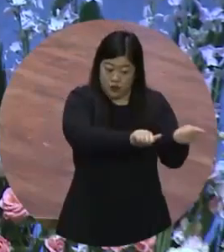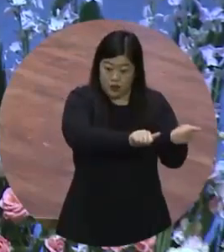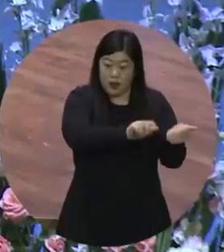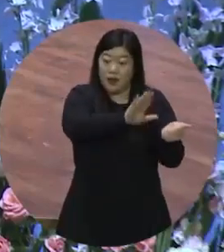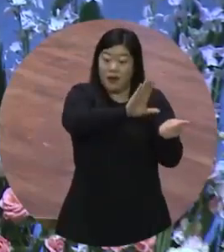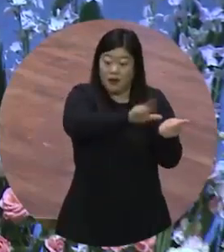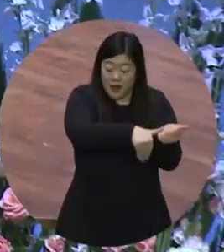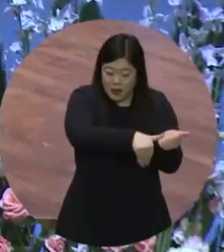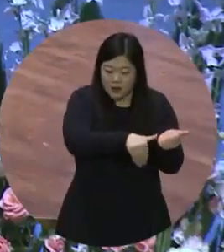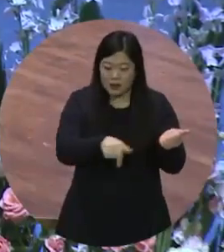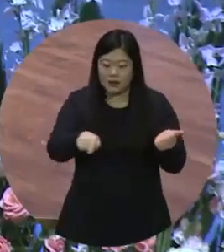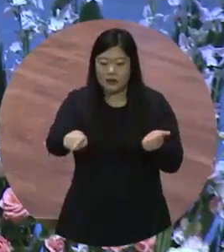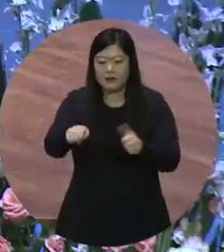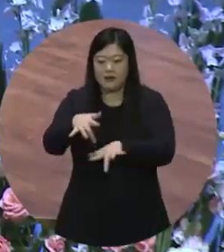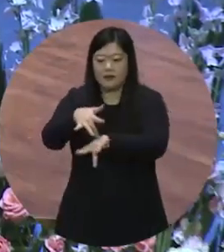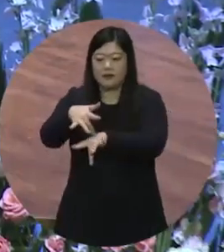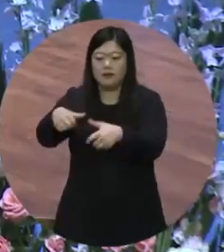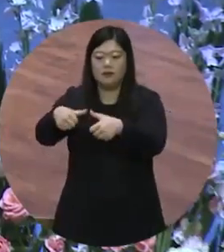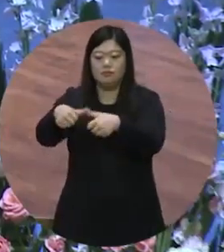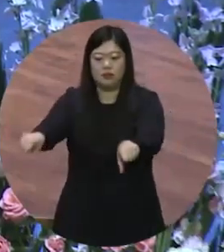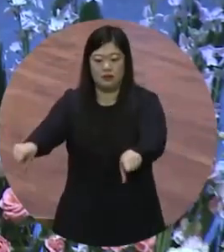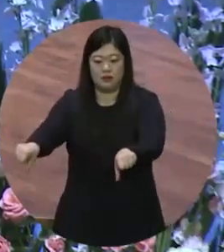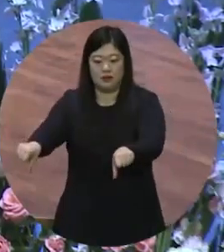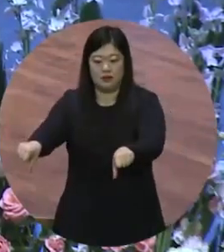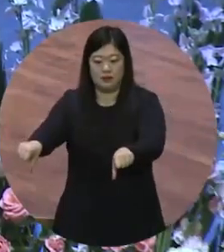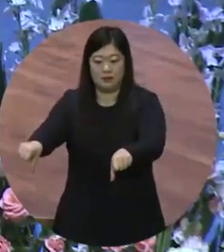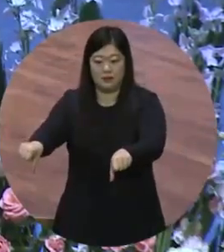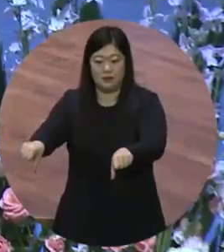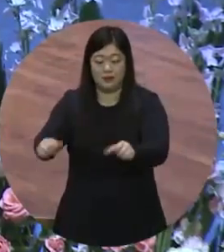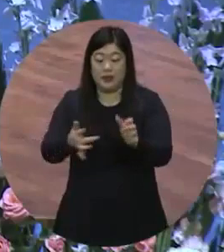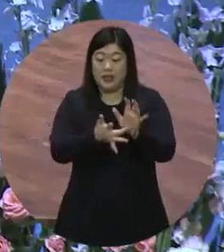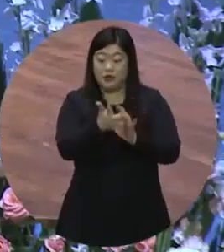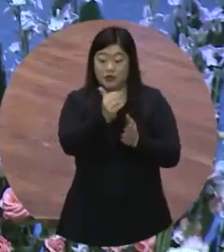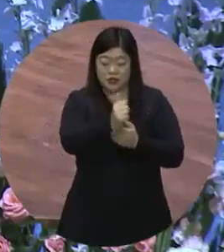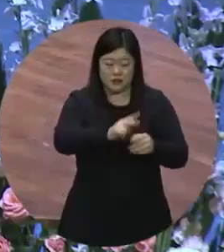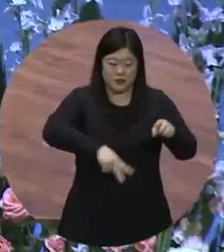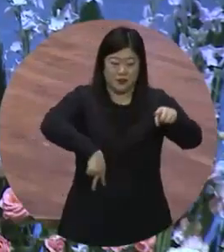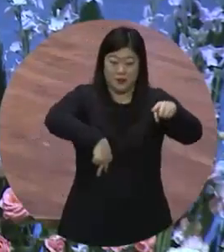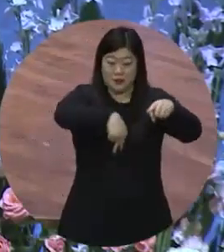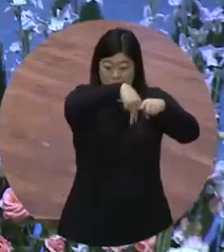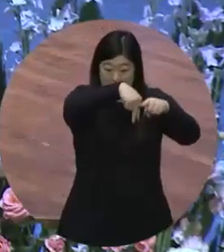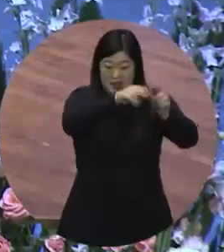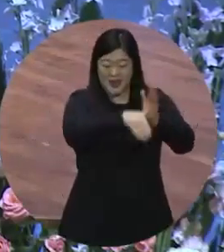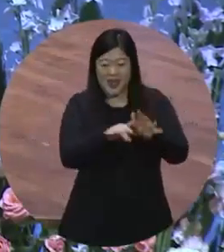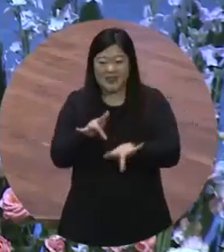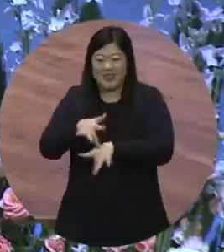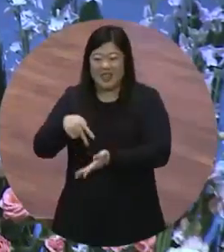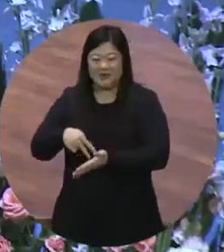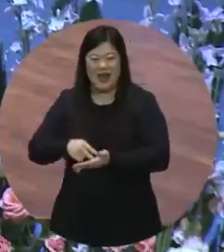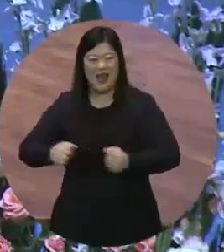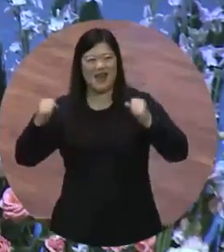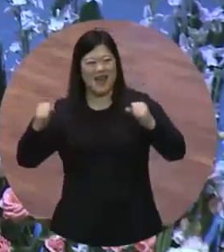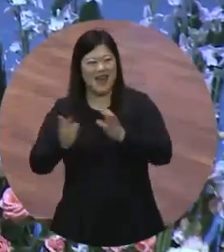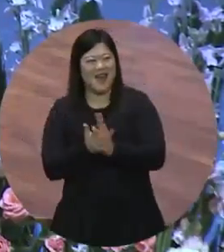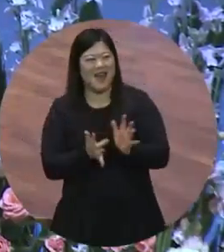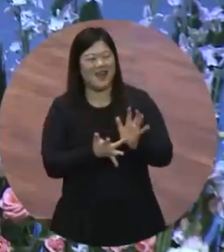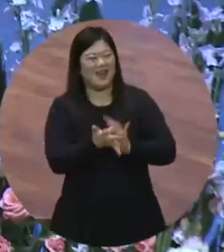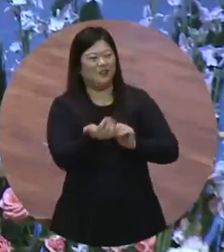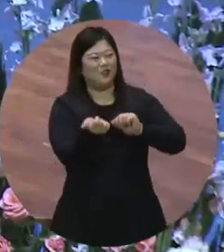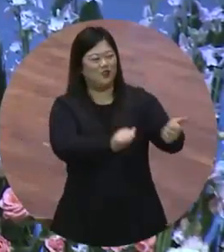뭐였죠? 영적인 세계입니다. 예수님이 십자가에 죽을 때 사단은 이겼다. 예수 잡아 죽였다.